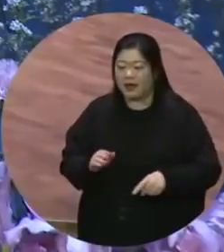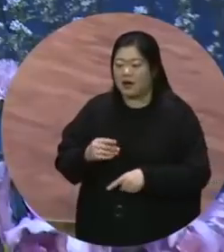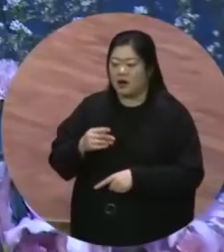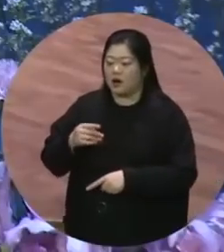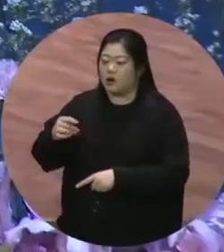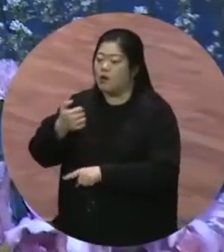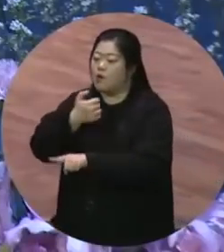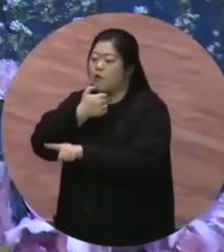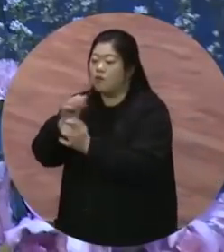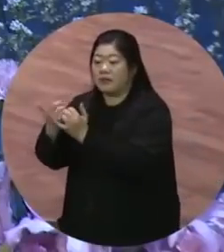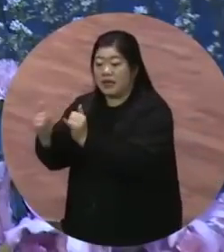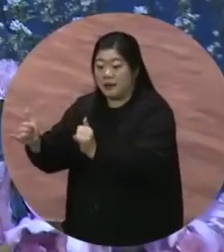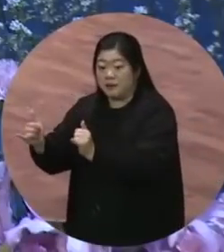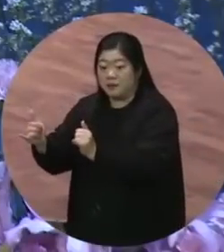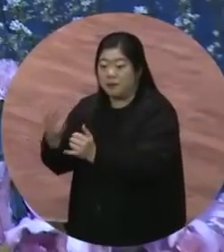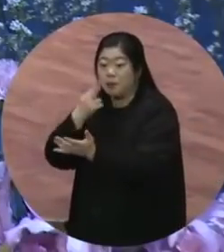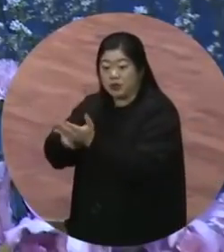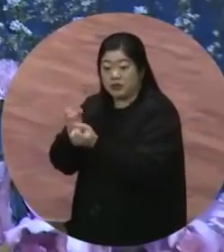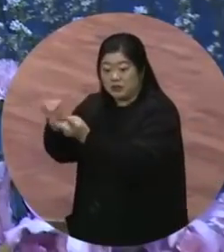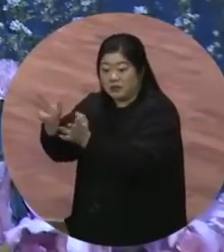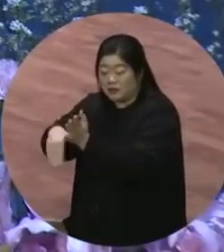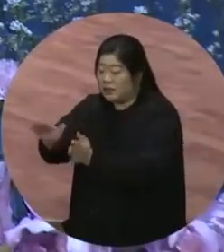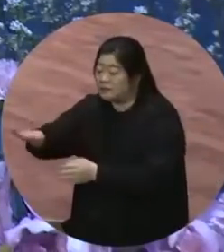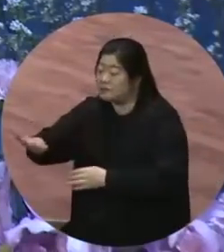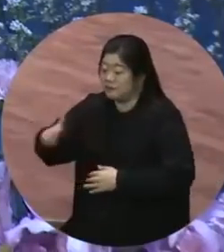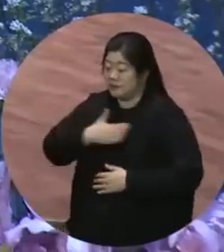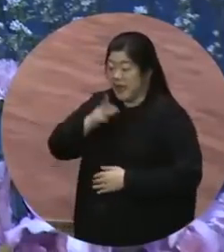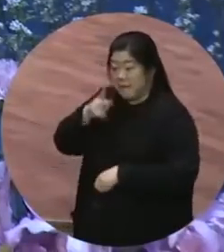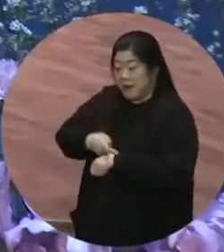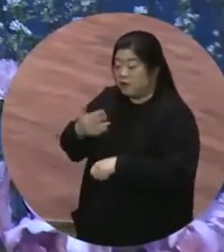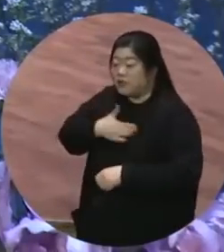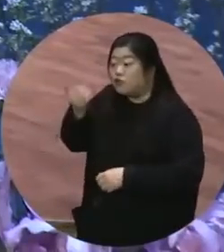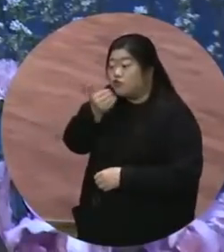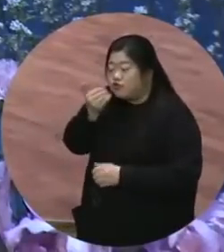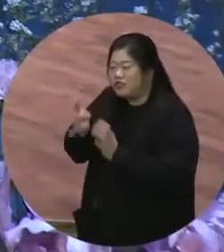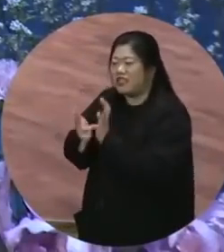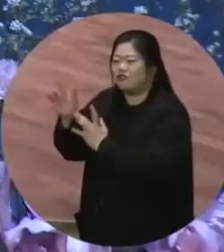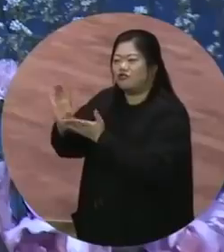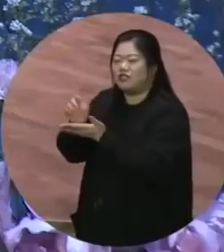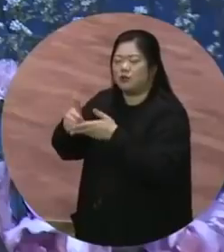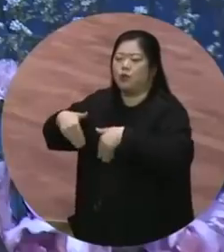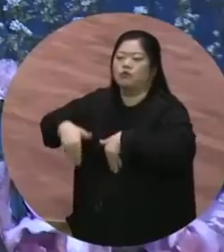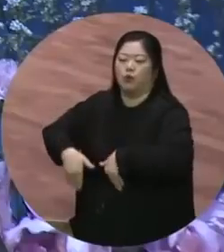성도들에게 자신이 뭐라 그랬냐? 예수 그리스도의 종이다 그랬어.